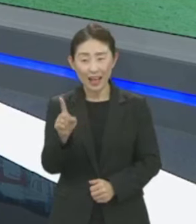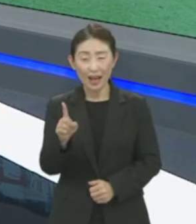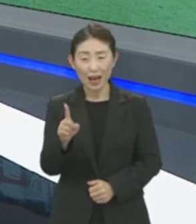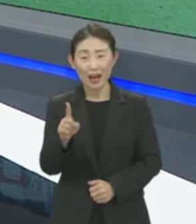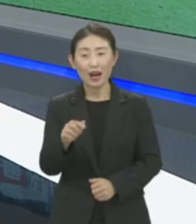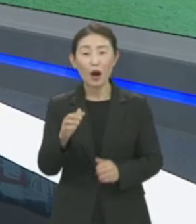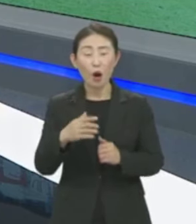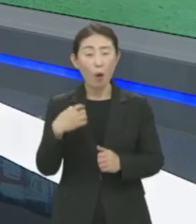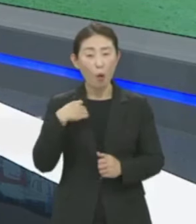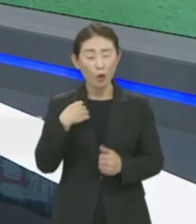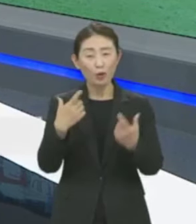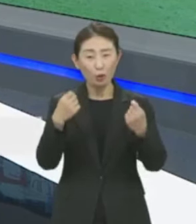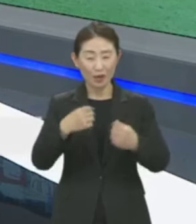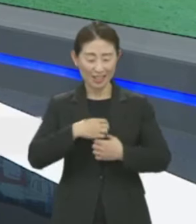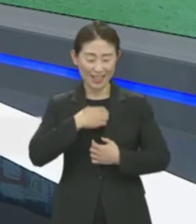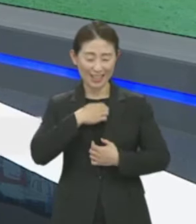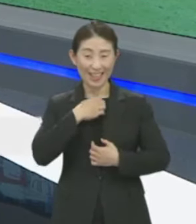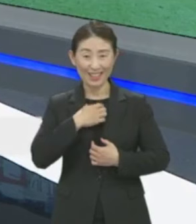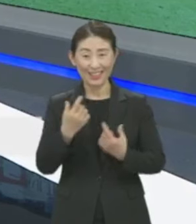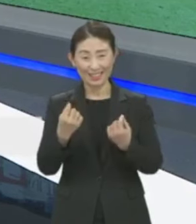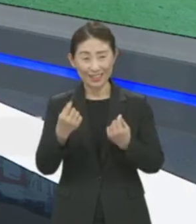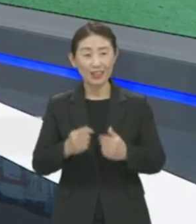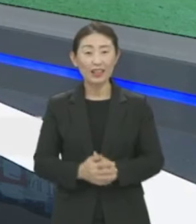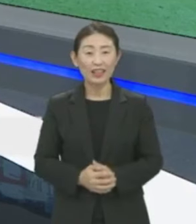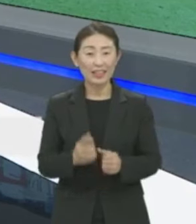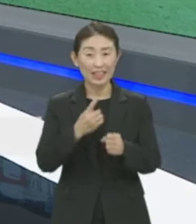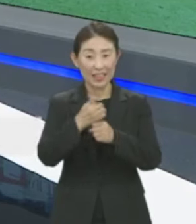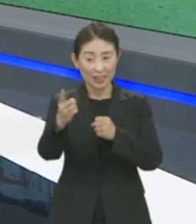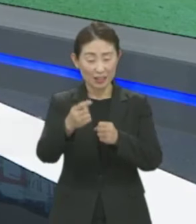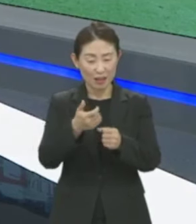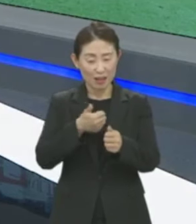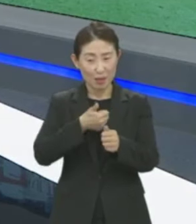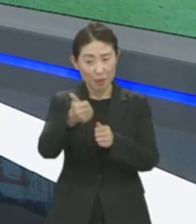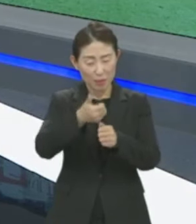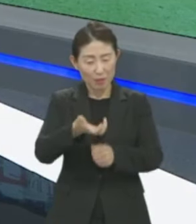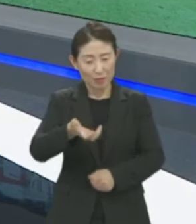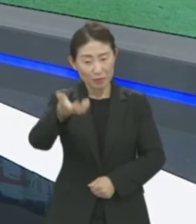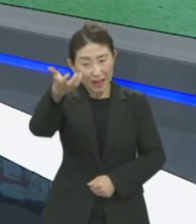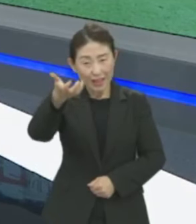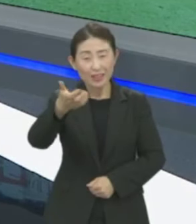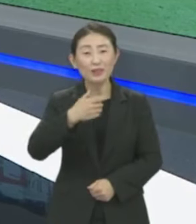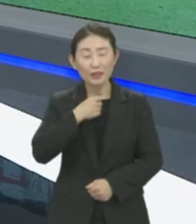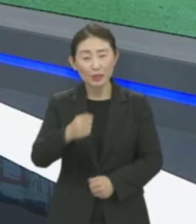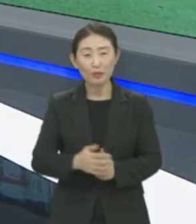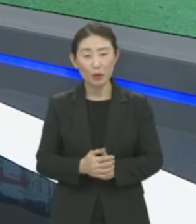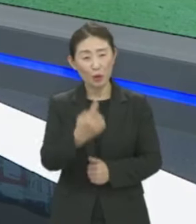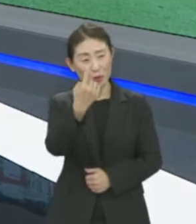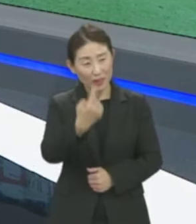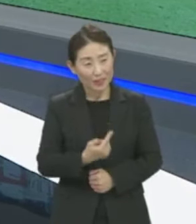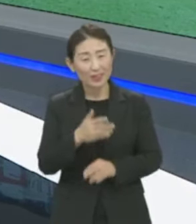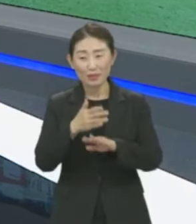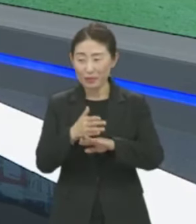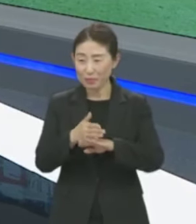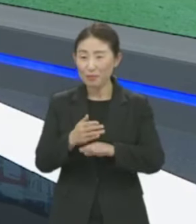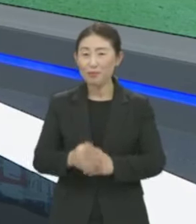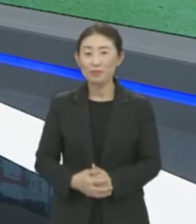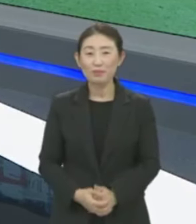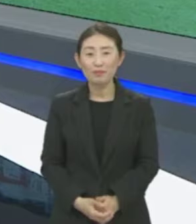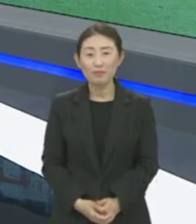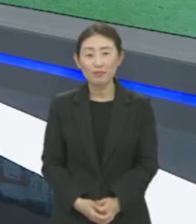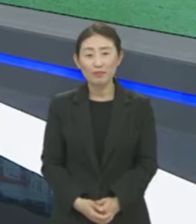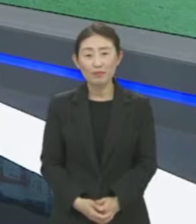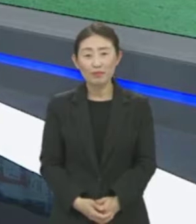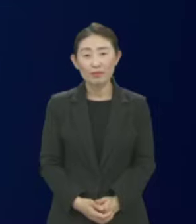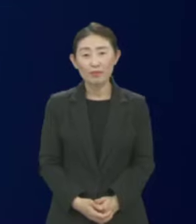좀 매봤는데 그런 염원을 담아서 정말 내년에는 강팀으로 거듭나기를 또 기원해 보겠습니다. 오늘 나와주셔서 고맙습니다. 감사합니다.